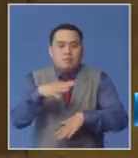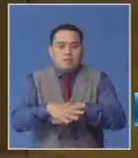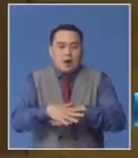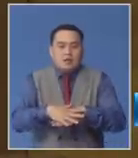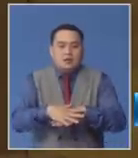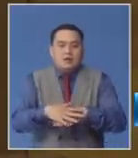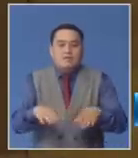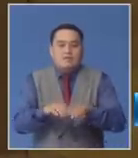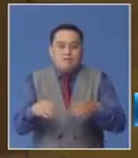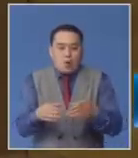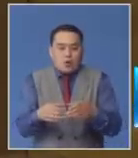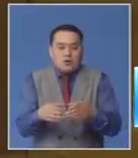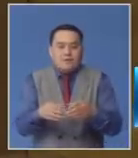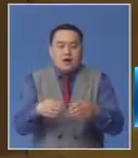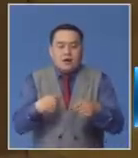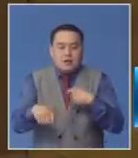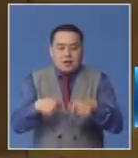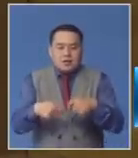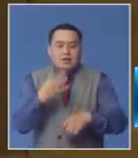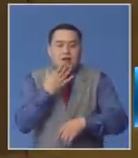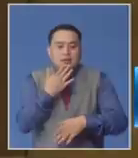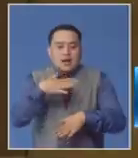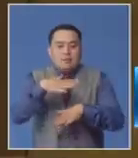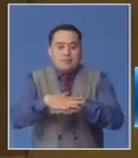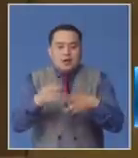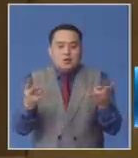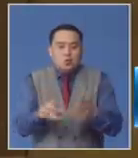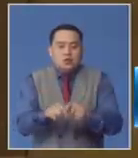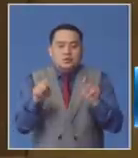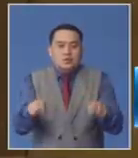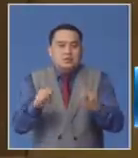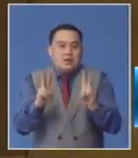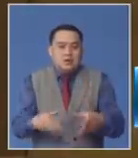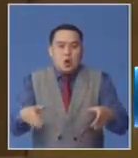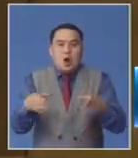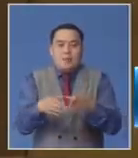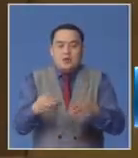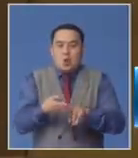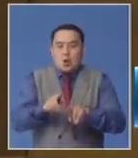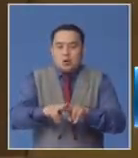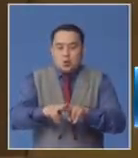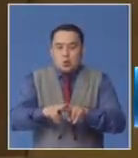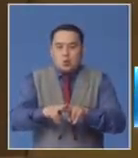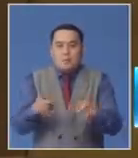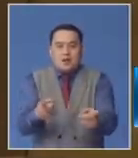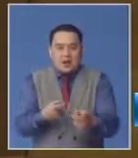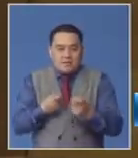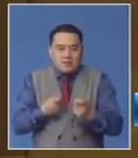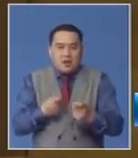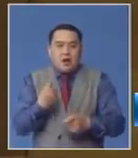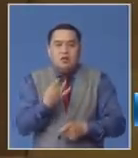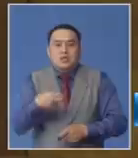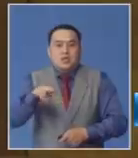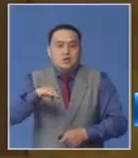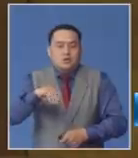уровня фондового рынка на цену банку необходимо создать специальную компанию которая привлечет не менее 1